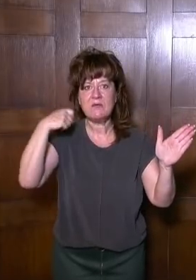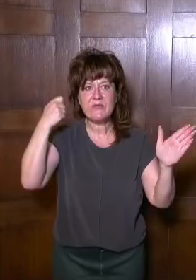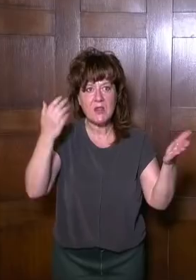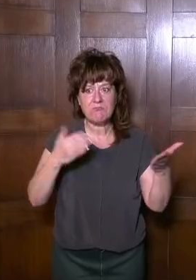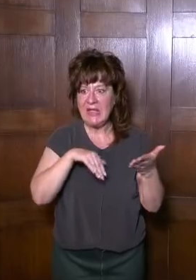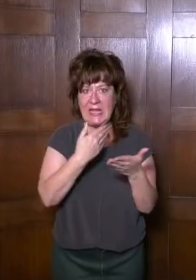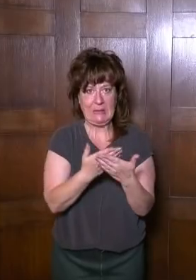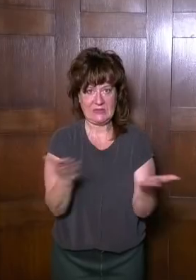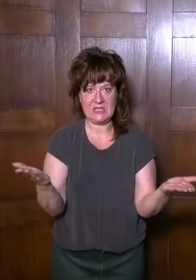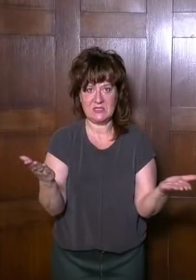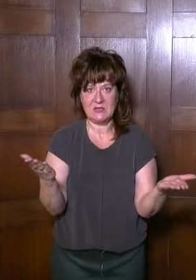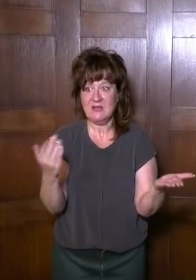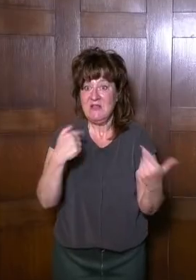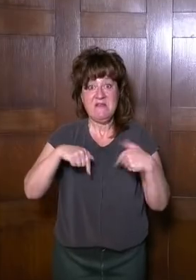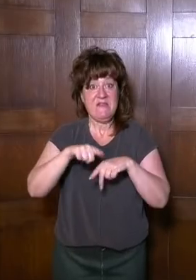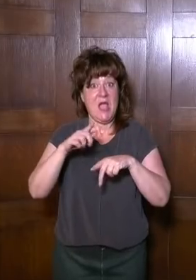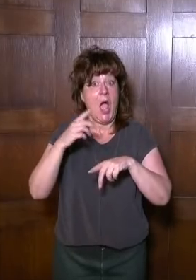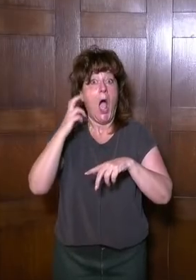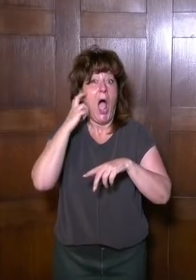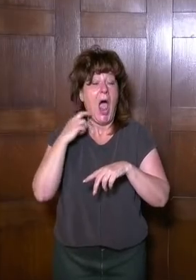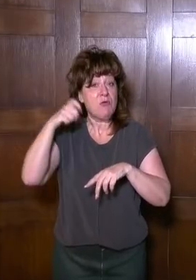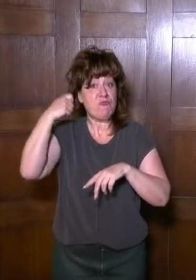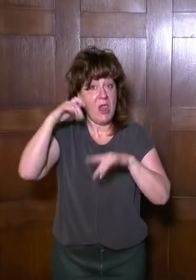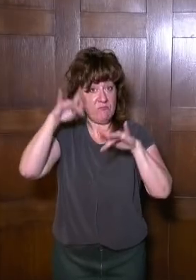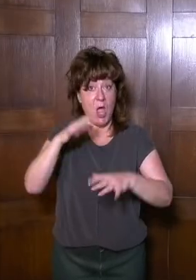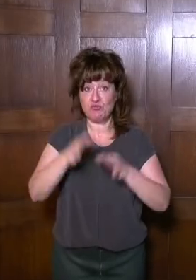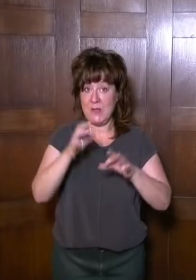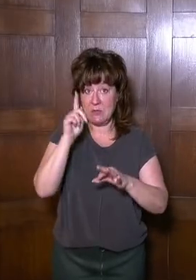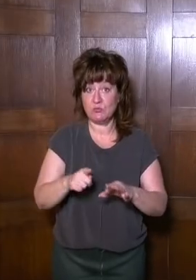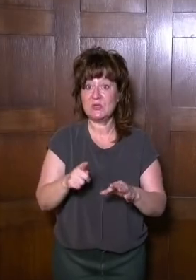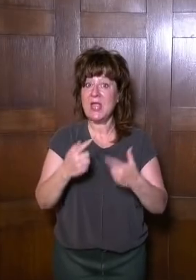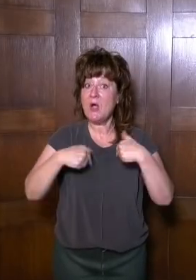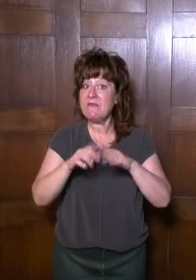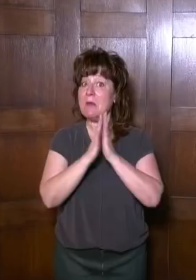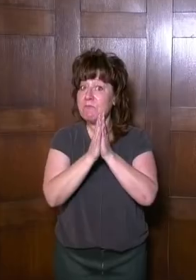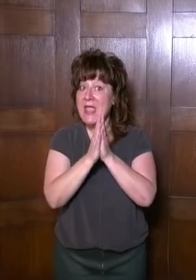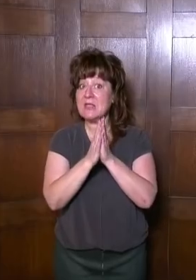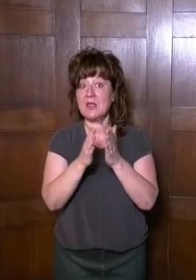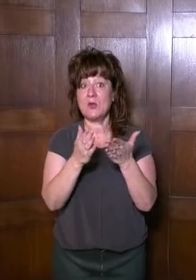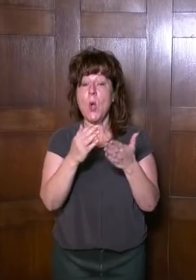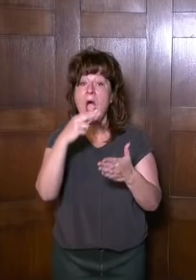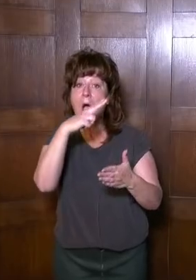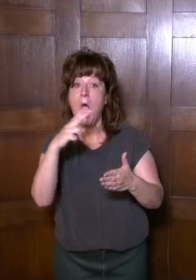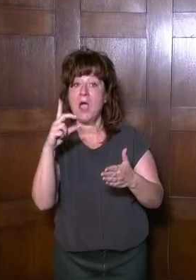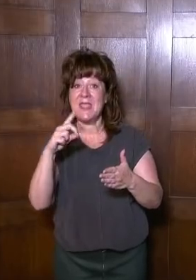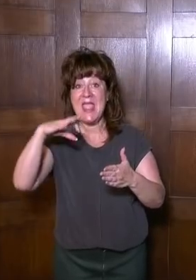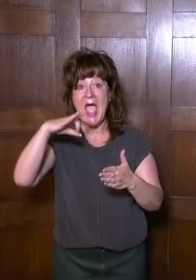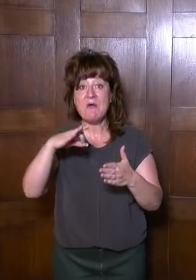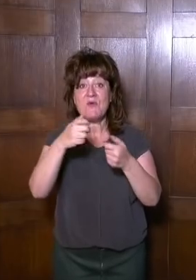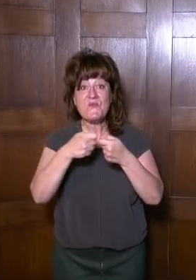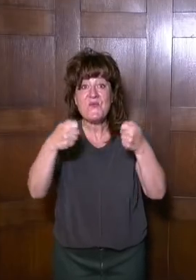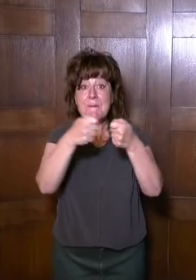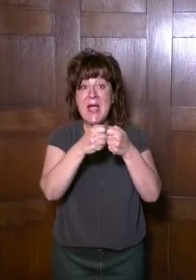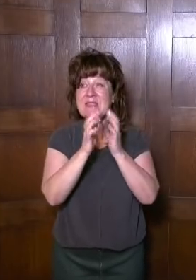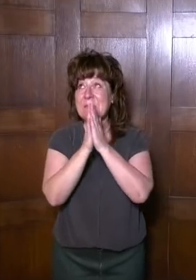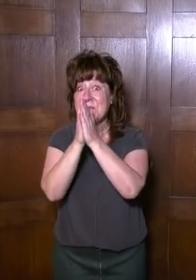Wir haben alte Filme, die wir spielen müssen. Wir hatten ja auch darum gebeten, den Bund, also unser HDF, unser Verband hat gebeten, dass